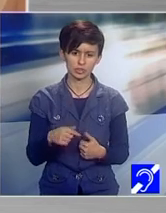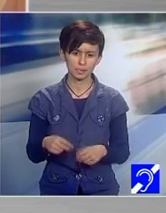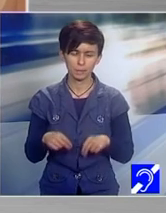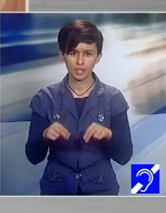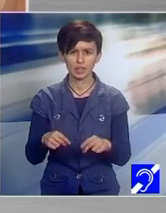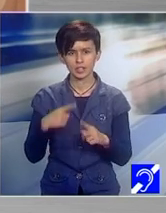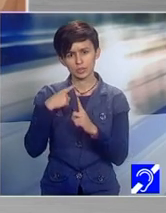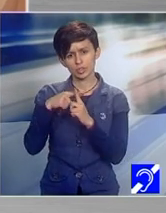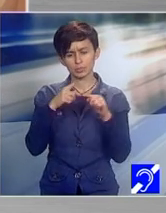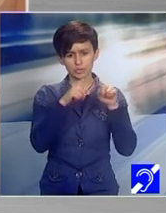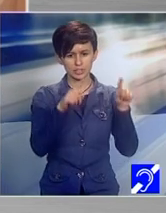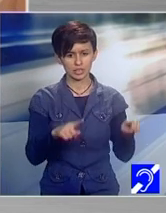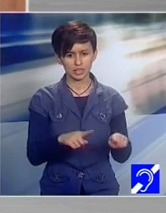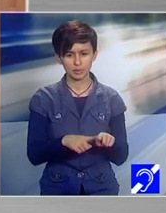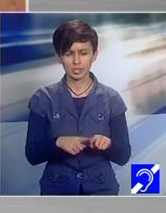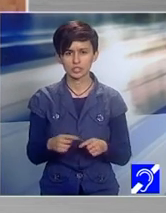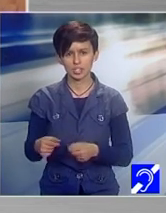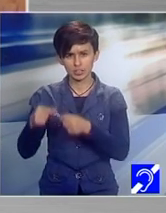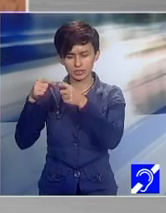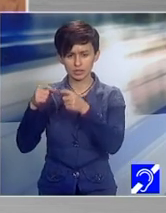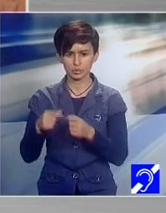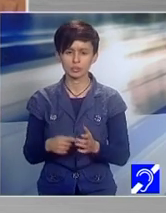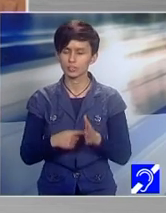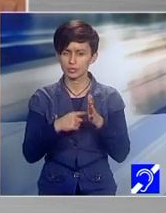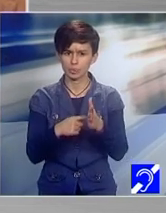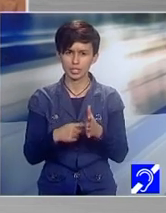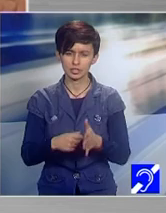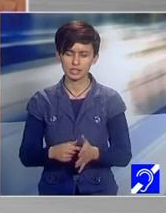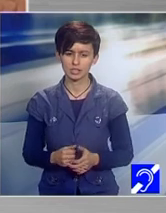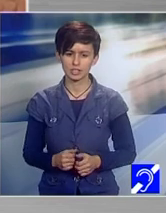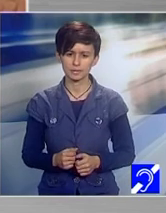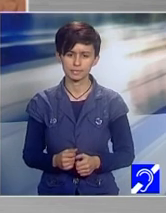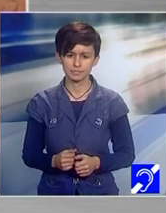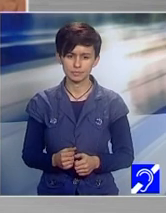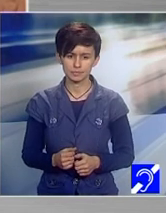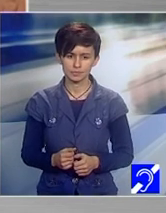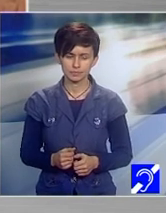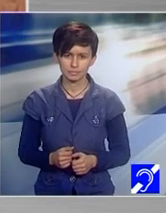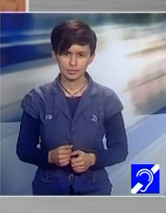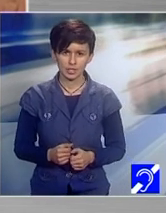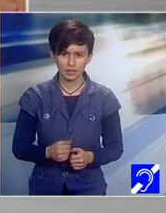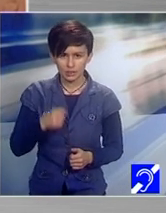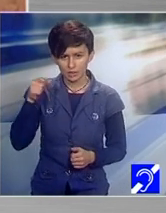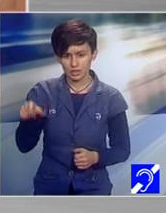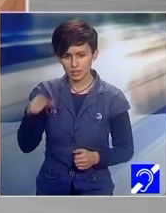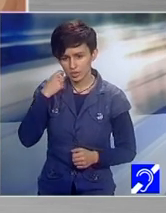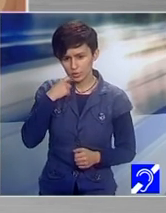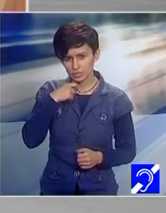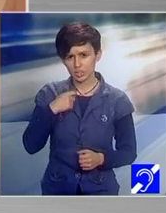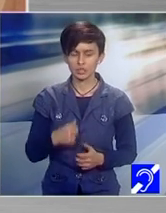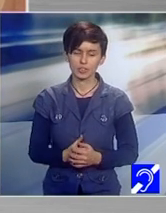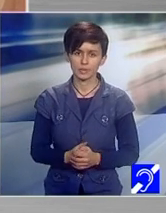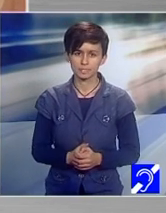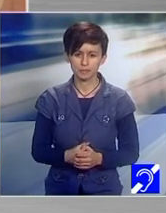imagine institutului, pun institutul în vederea clujenilor. Clujenii